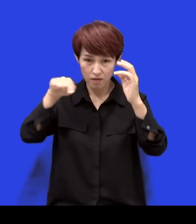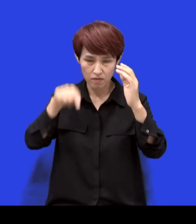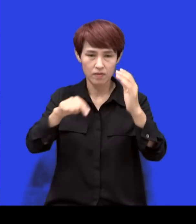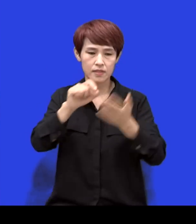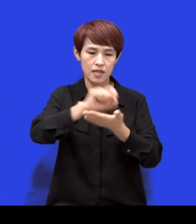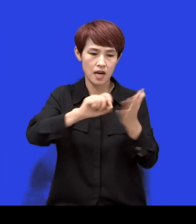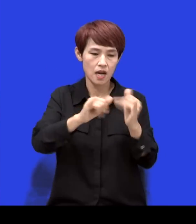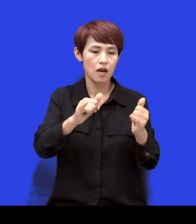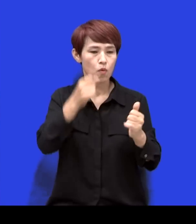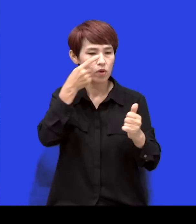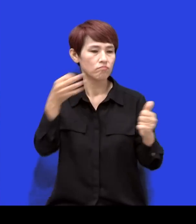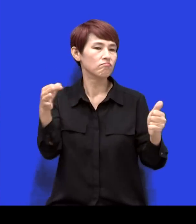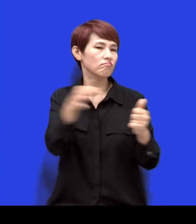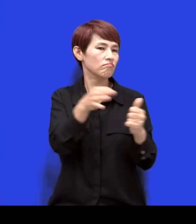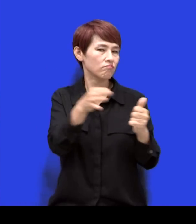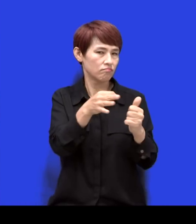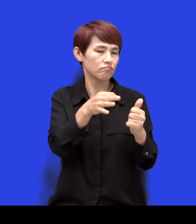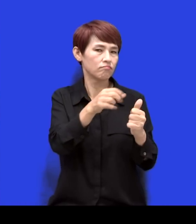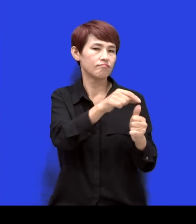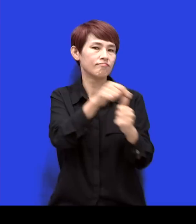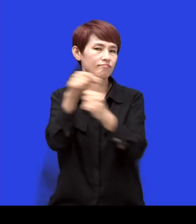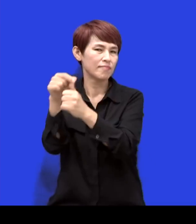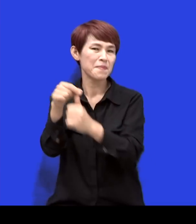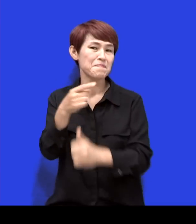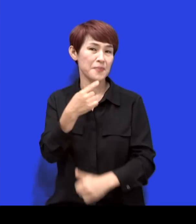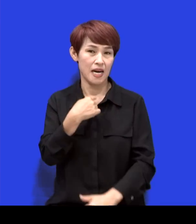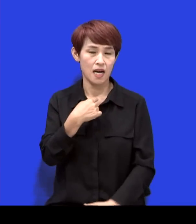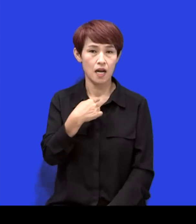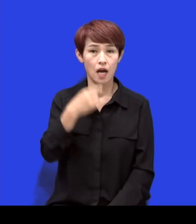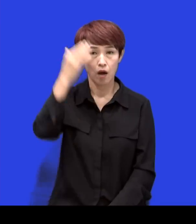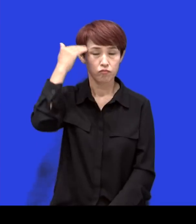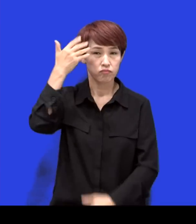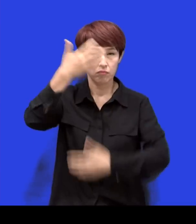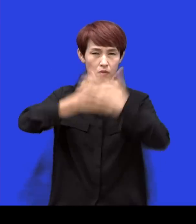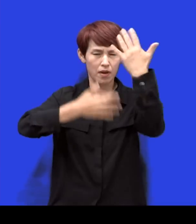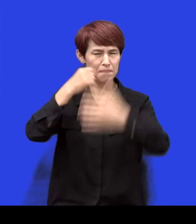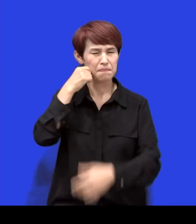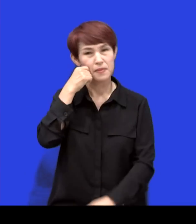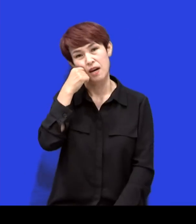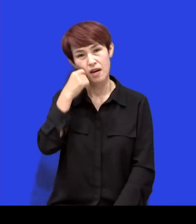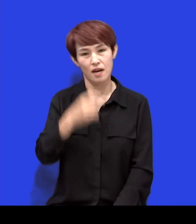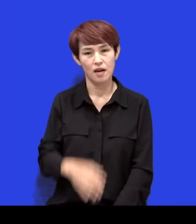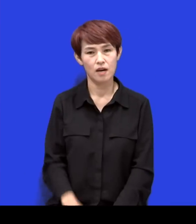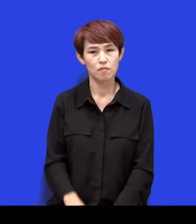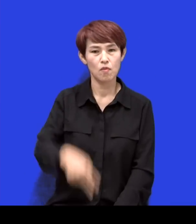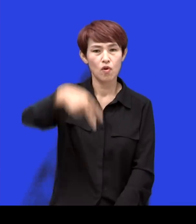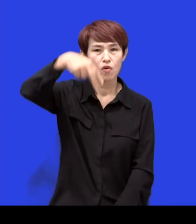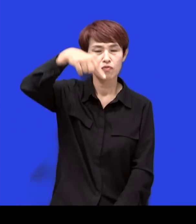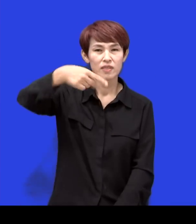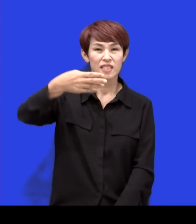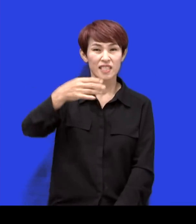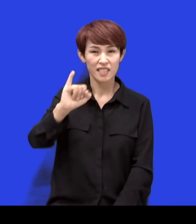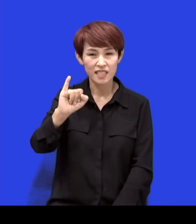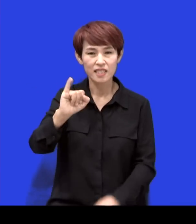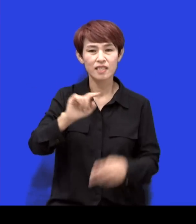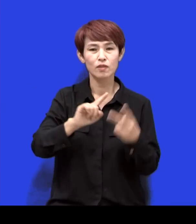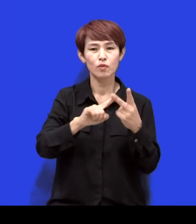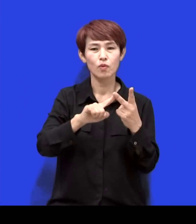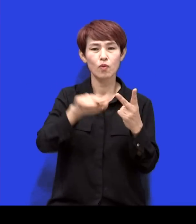했어요. 예, 모집할 정도로 예. 한국 영화가 호황이었잖아요. 네, 그렇죠. 왜냐하면 99년에 쉬리 나오고, 그렇죠. 2000년에 공동경비구역 맞아요, JSA,